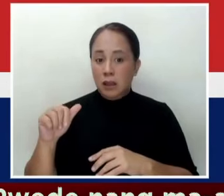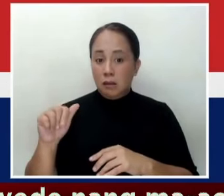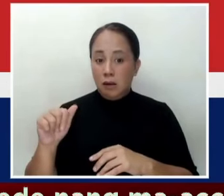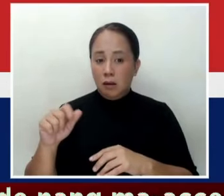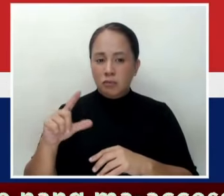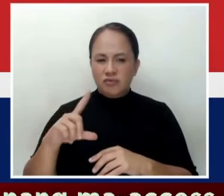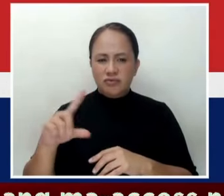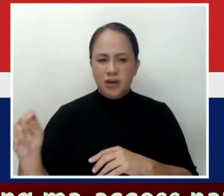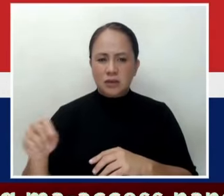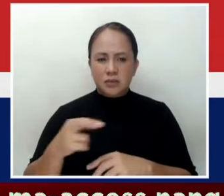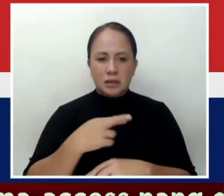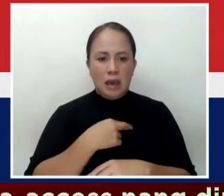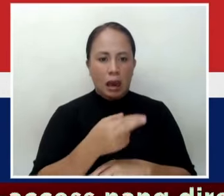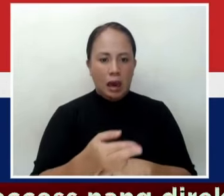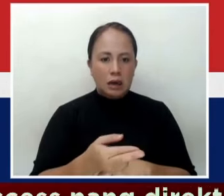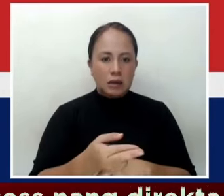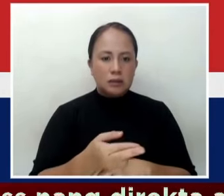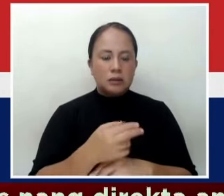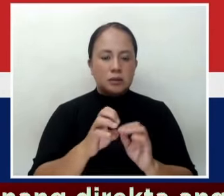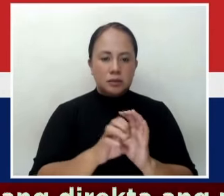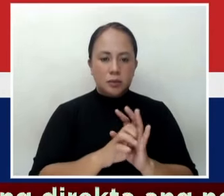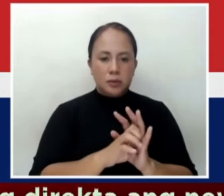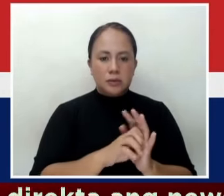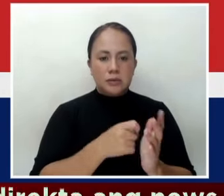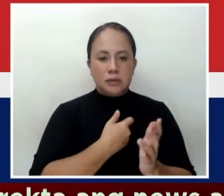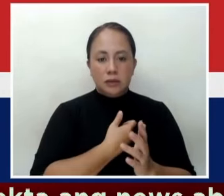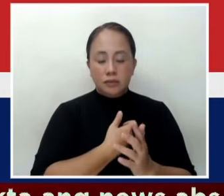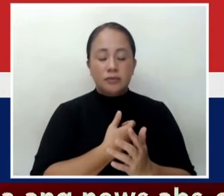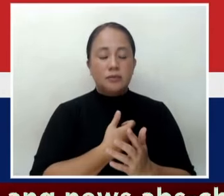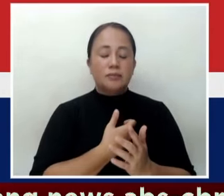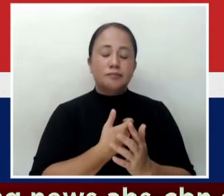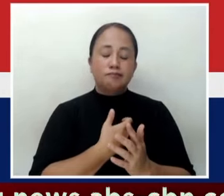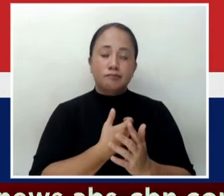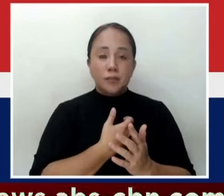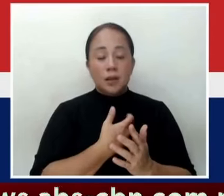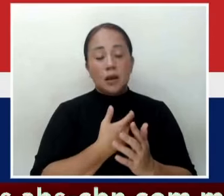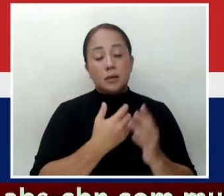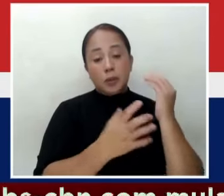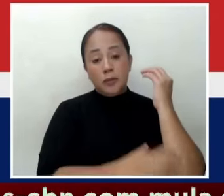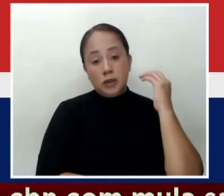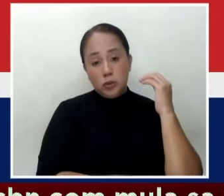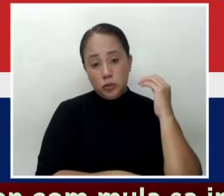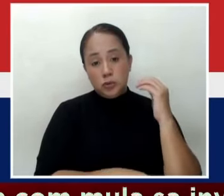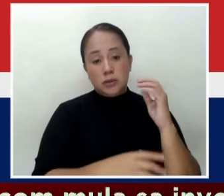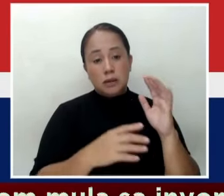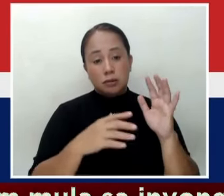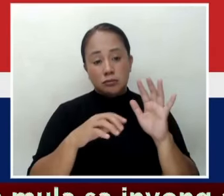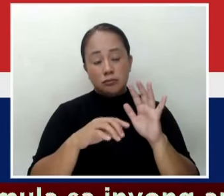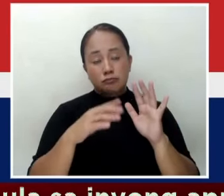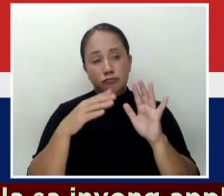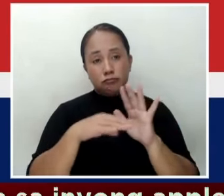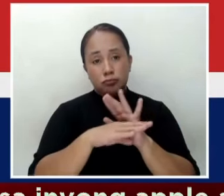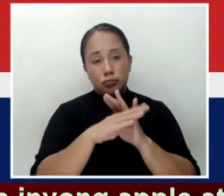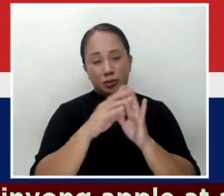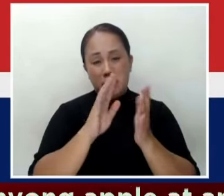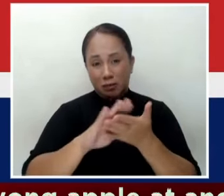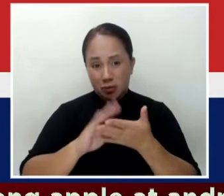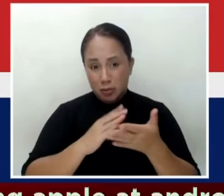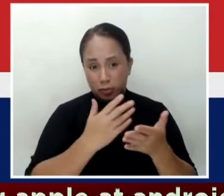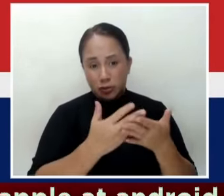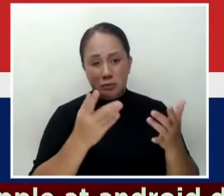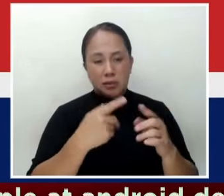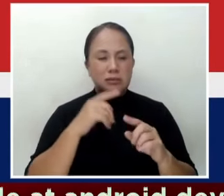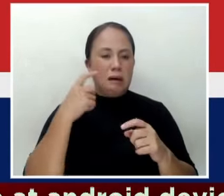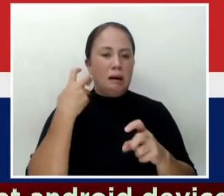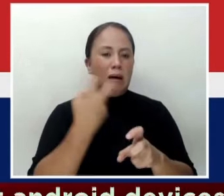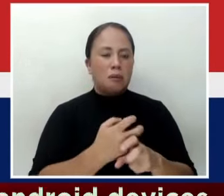mabilis mag-react yung, for example, self-rated poverty sa inflation pero matagal makarecover. Once